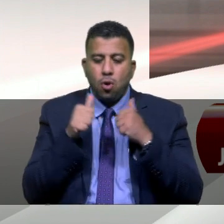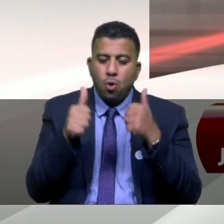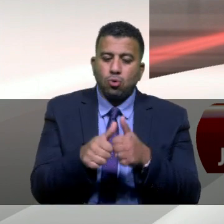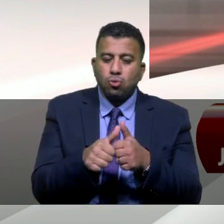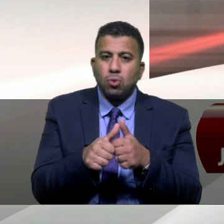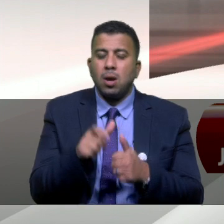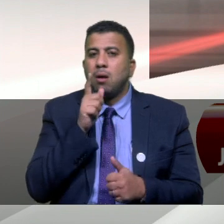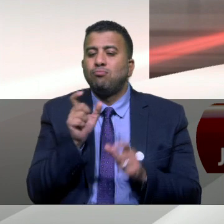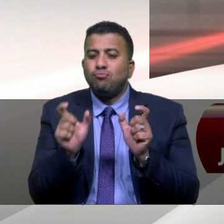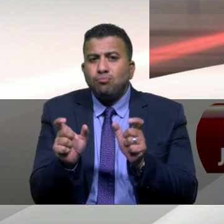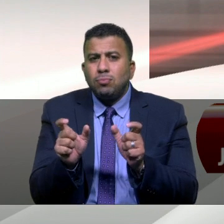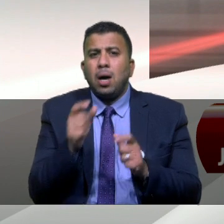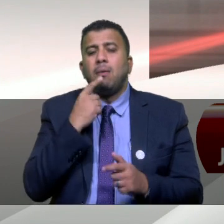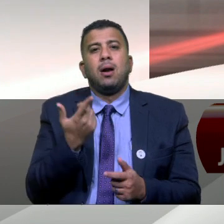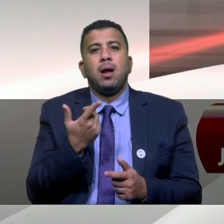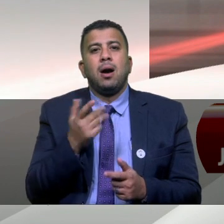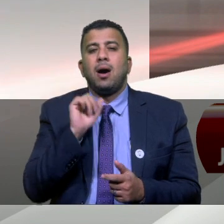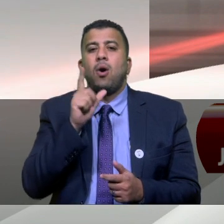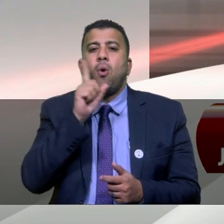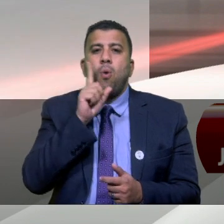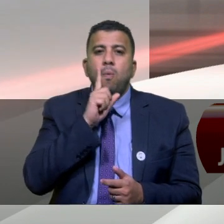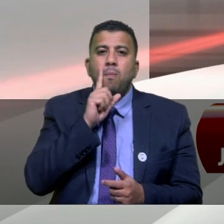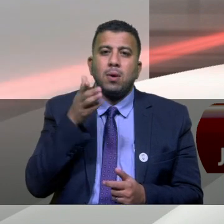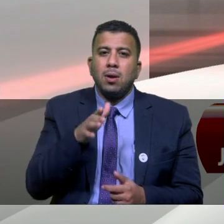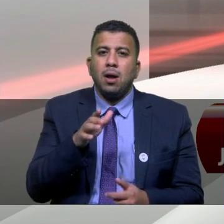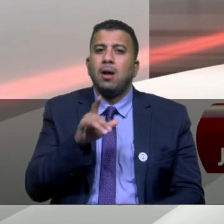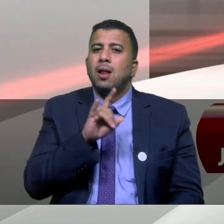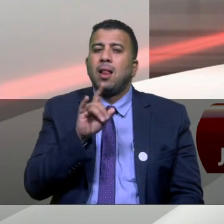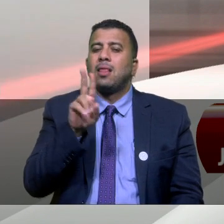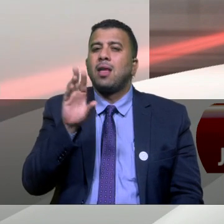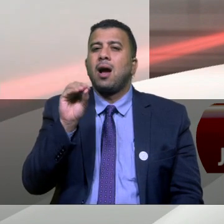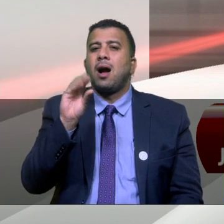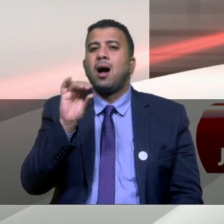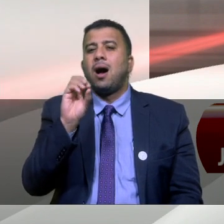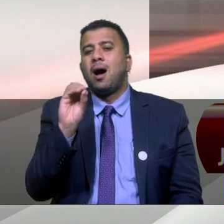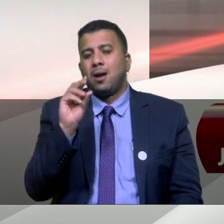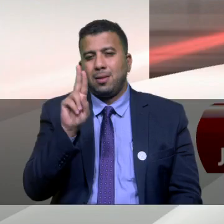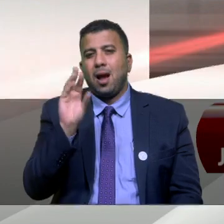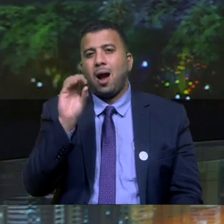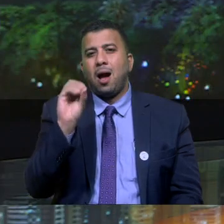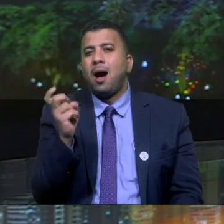ما يقولون أول. قالوا أما اليتيمة فلا تقهر. لا إله إلا الله.